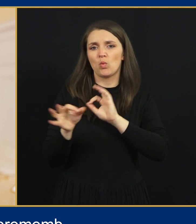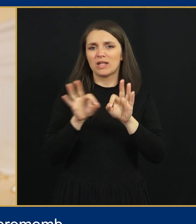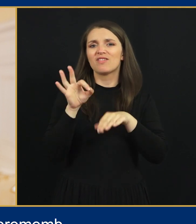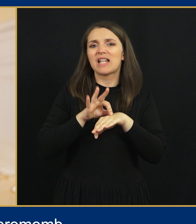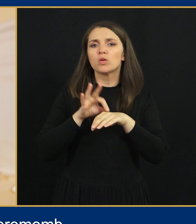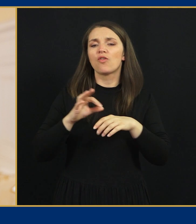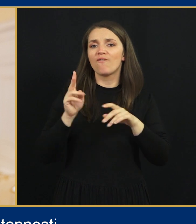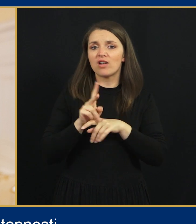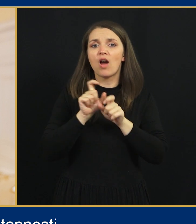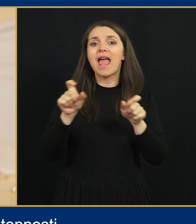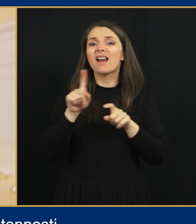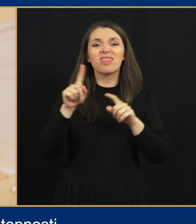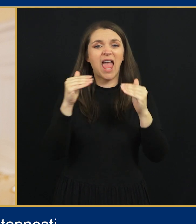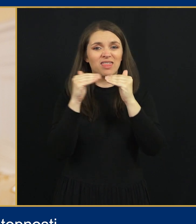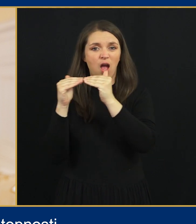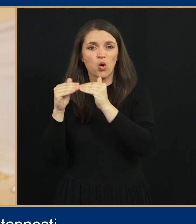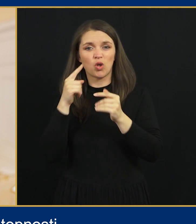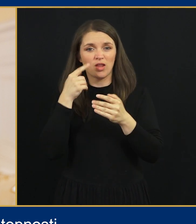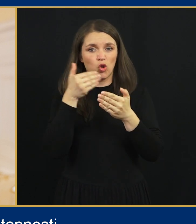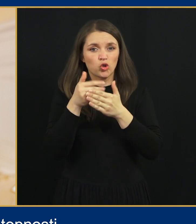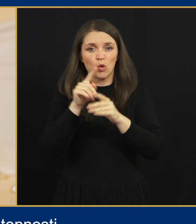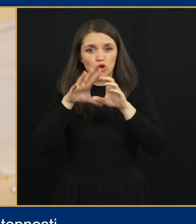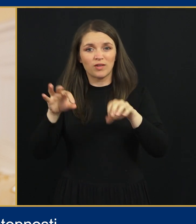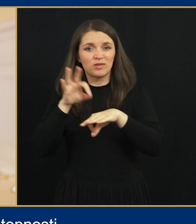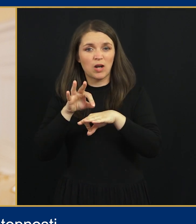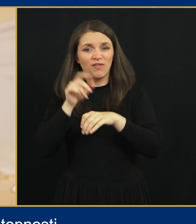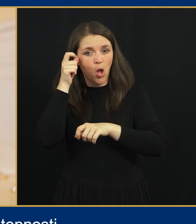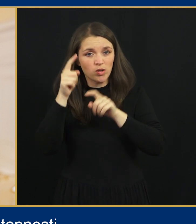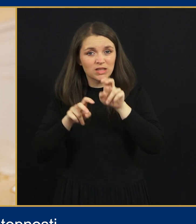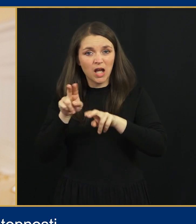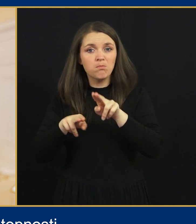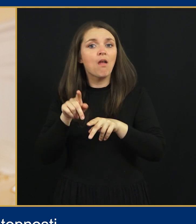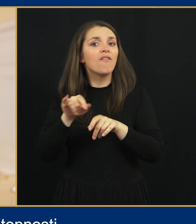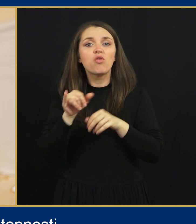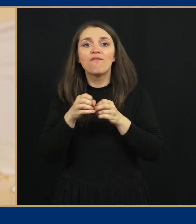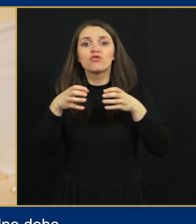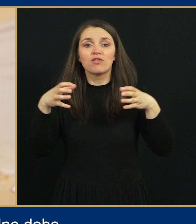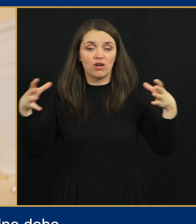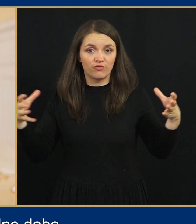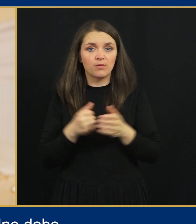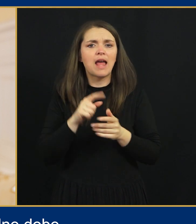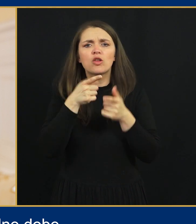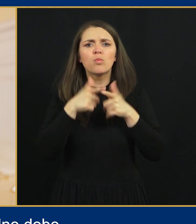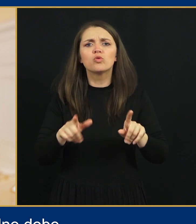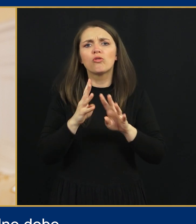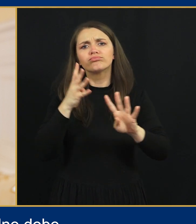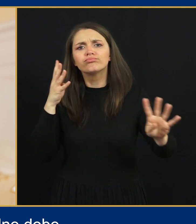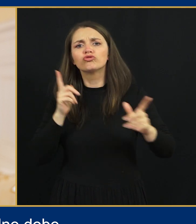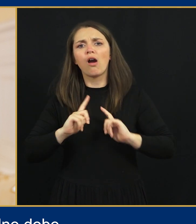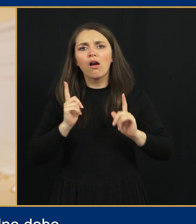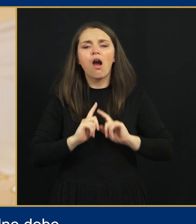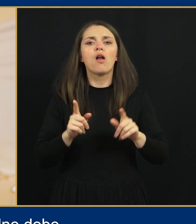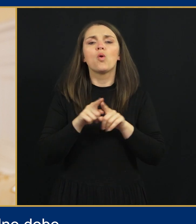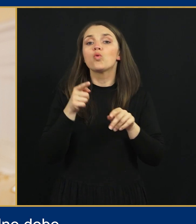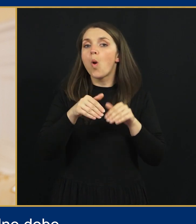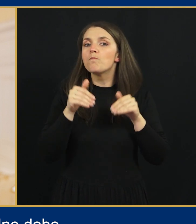ureditve zdravstvenega varstva, ker so neenakosti v dostopnosti do storitev zdravstvene oskrbe vse večje. Nedopustno dolge čakalne